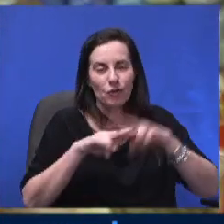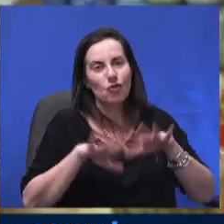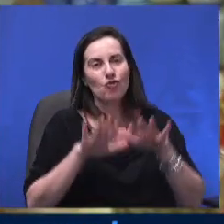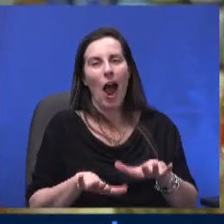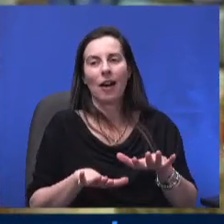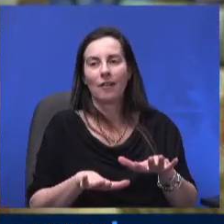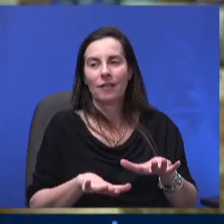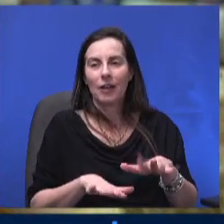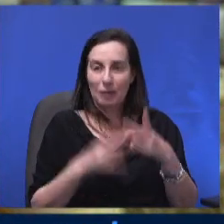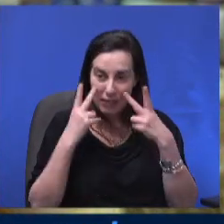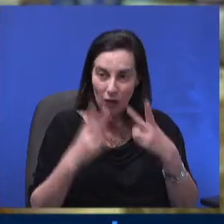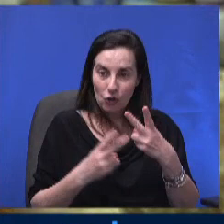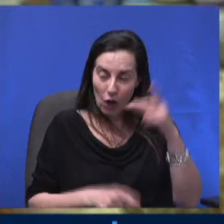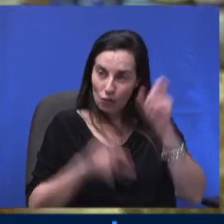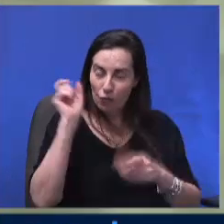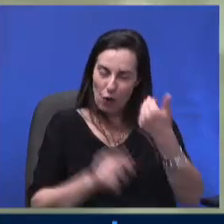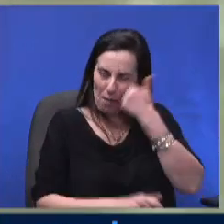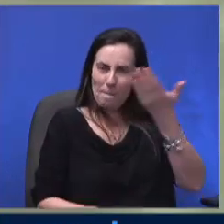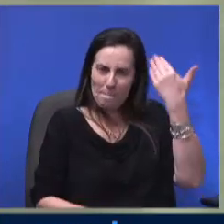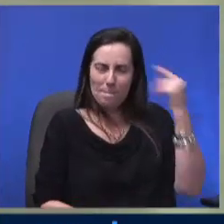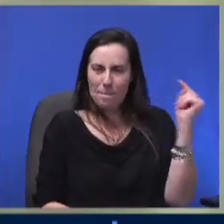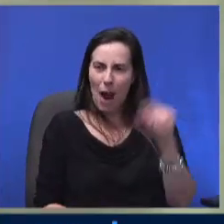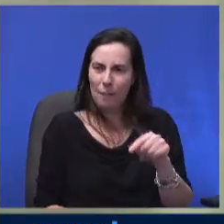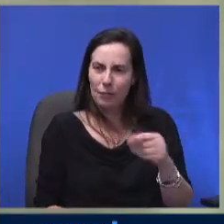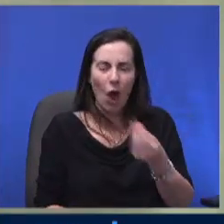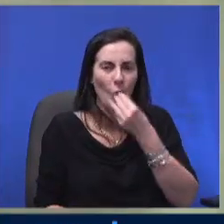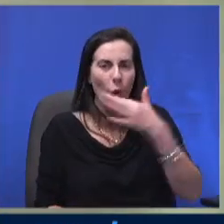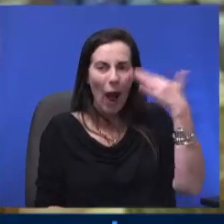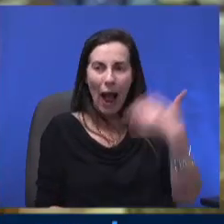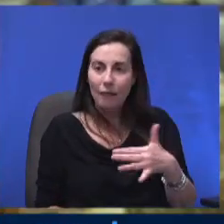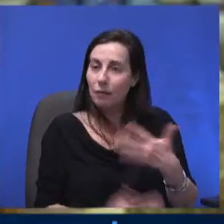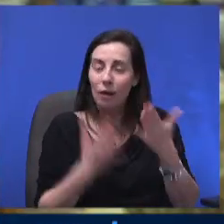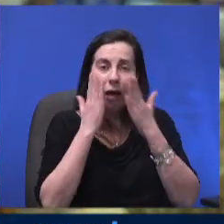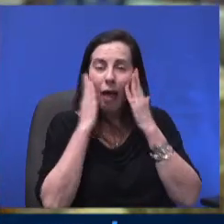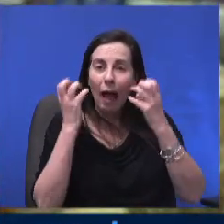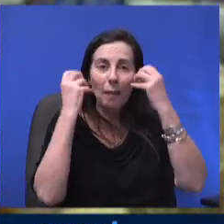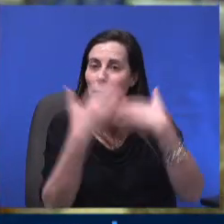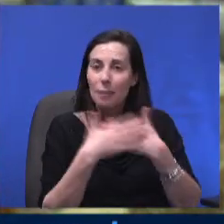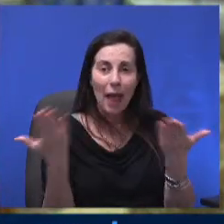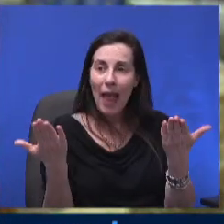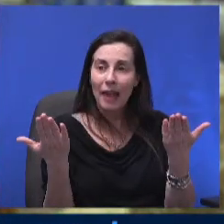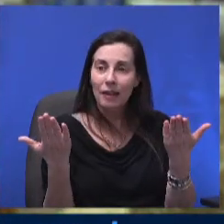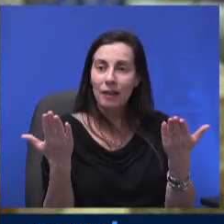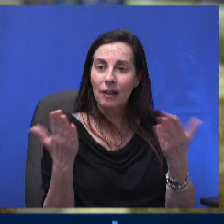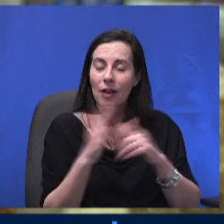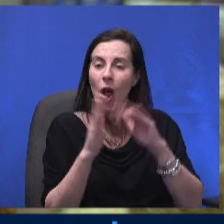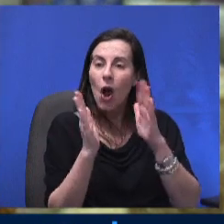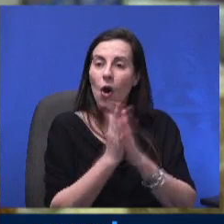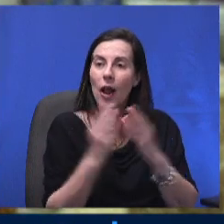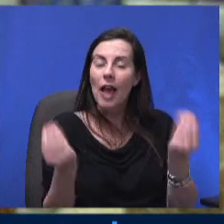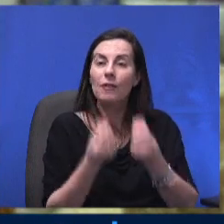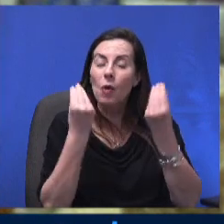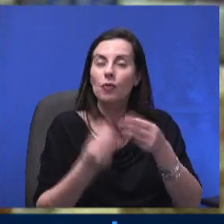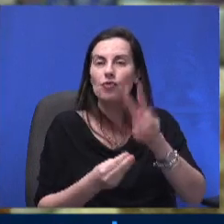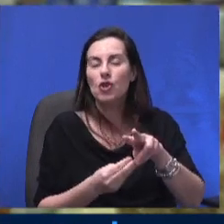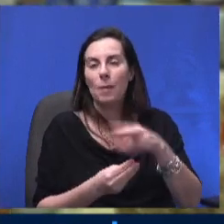את רואה שאנשים המבוגרים שבאו פעם ואכלו מאוד חריף, את לא רואה עליהם קמטים על הפנים. כל האנטי-אוקסידנטים הטובים נמצאים בחריף.